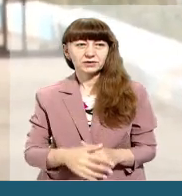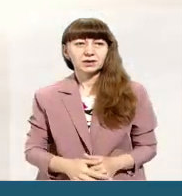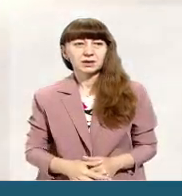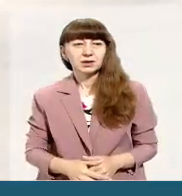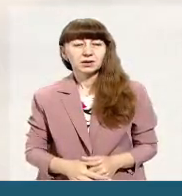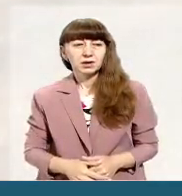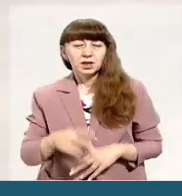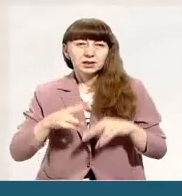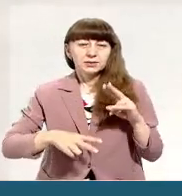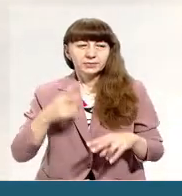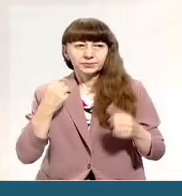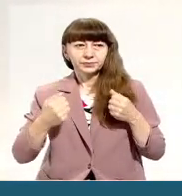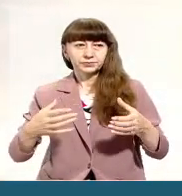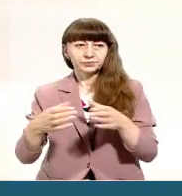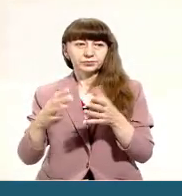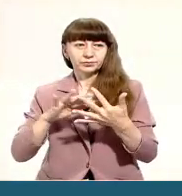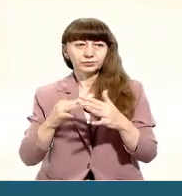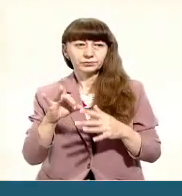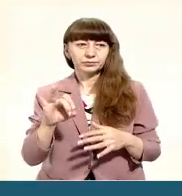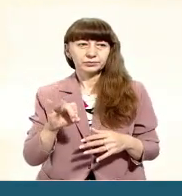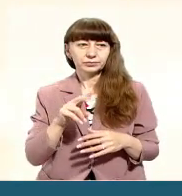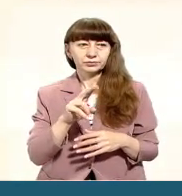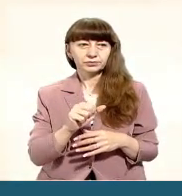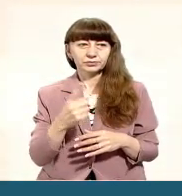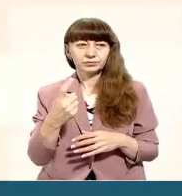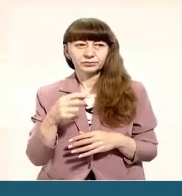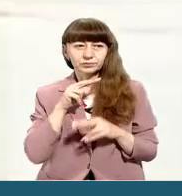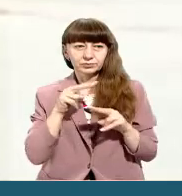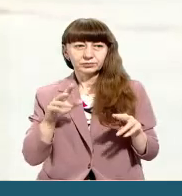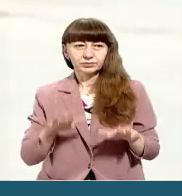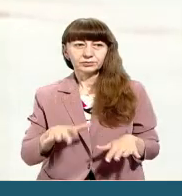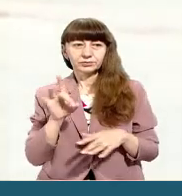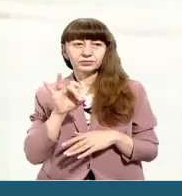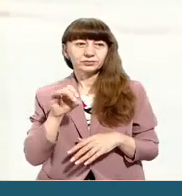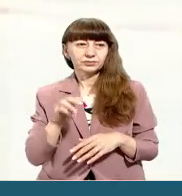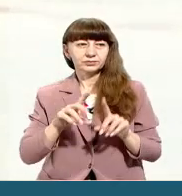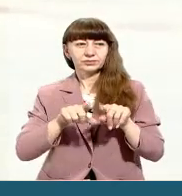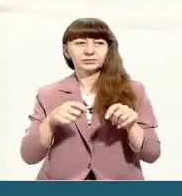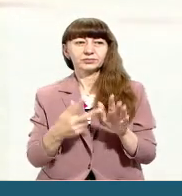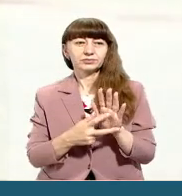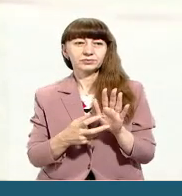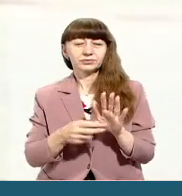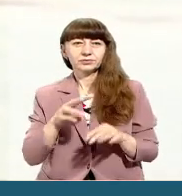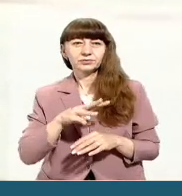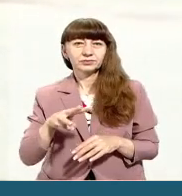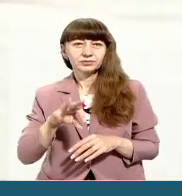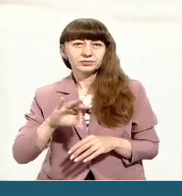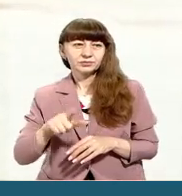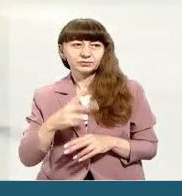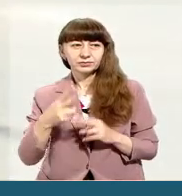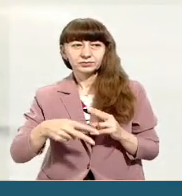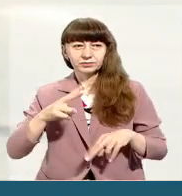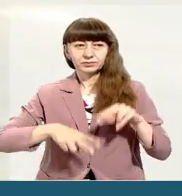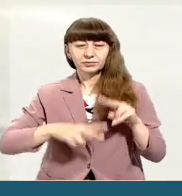по строительству спортивного комплекса в селе Новонеженко на 100 зрительских мест. Из бюджета выделено более 800 миллионов тенге.